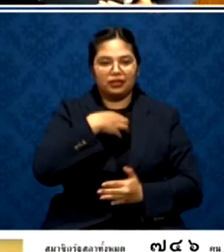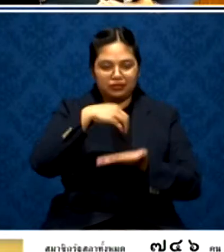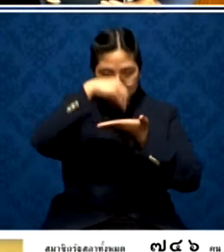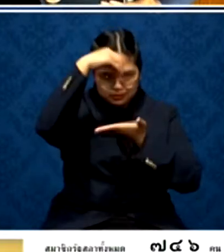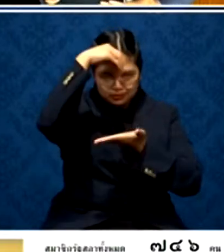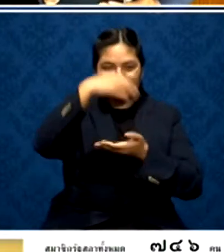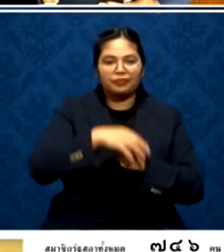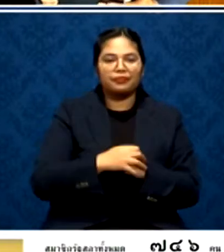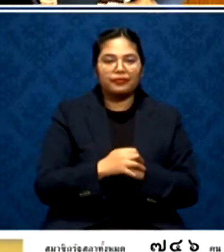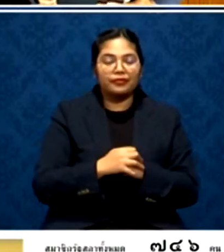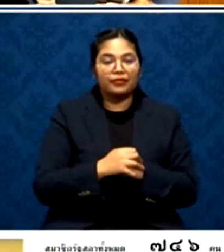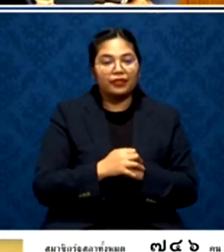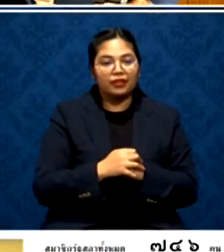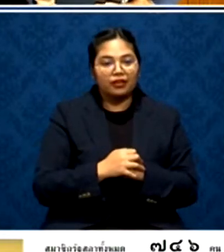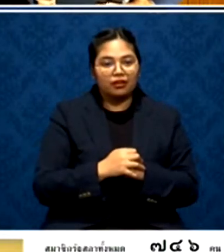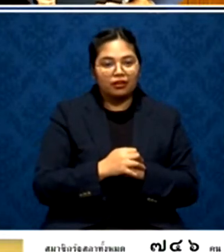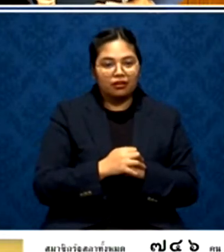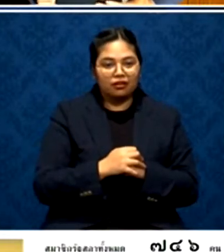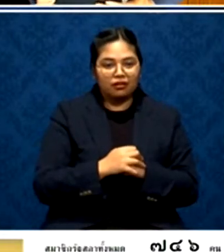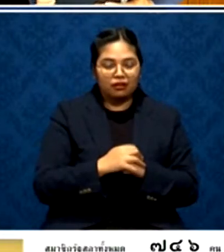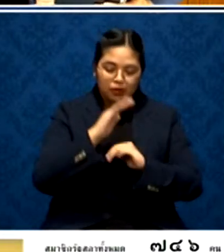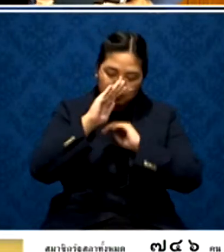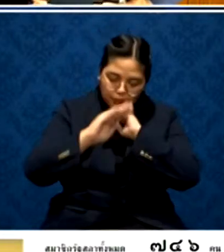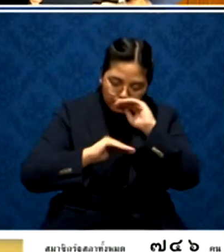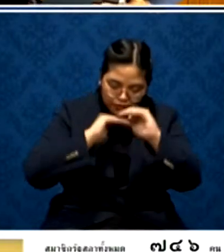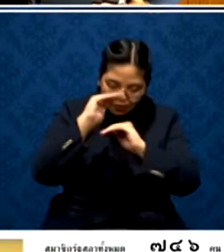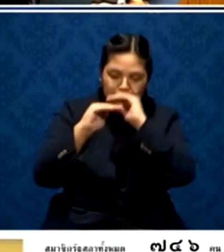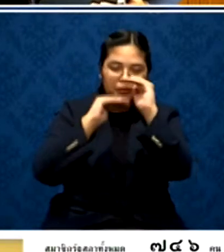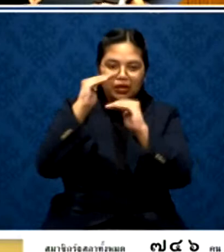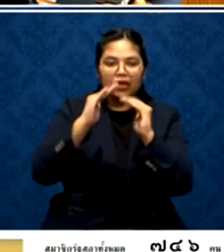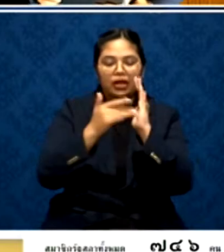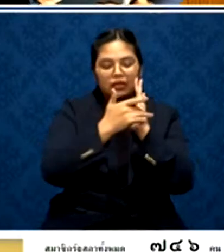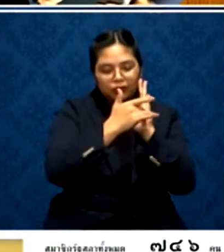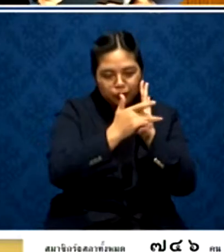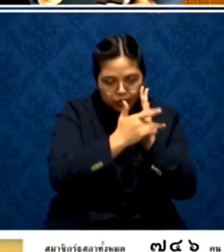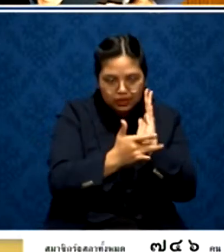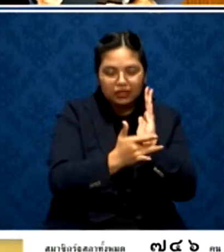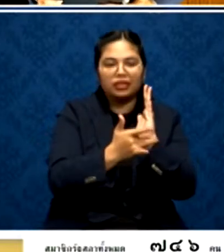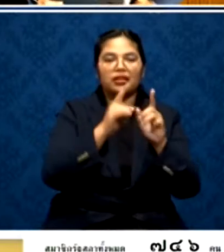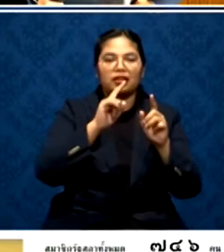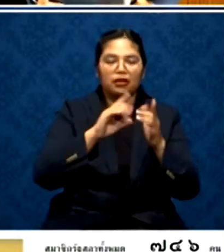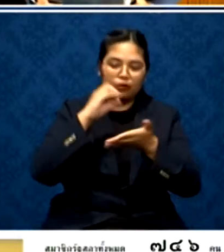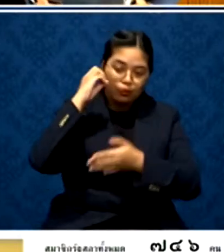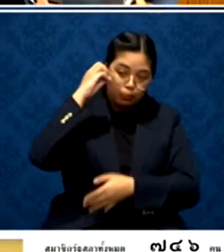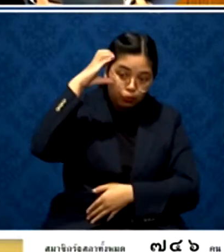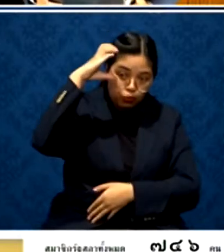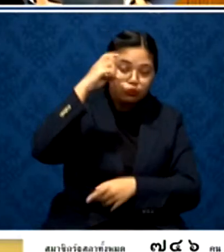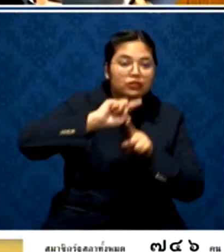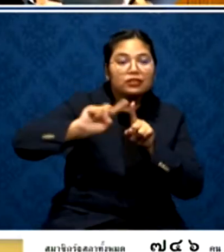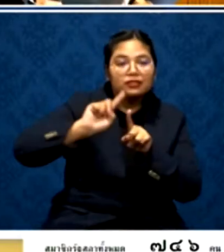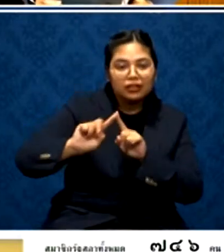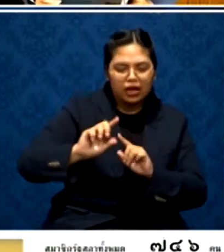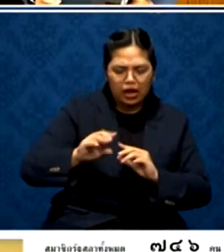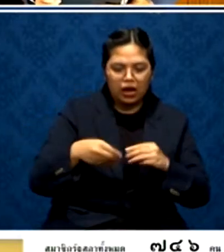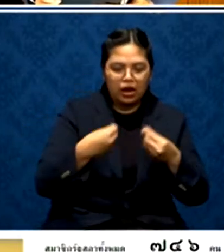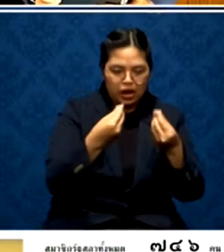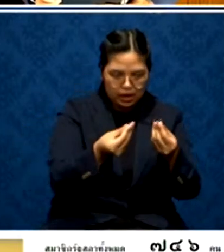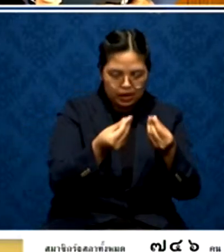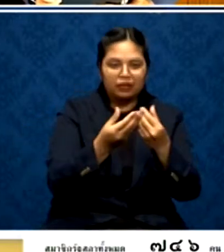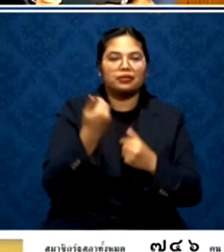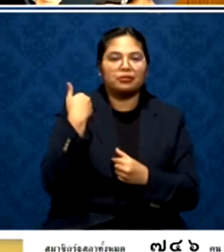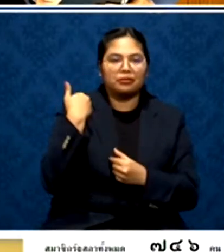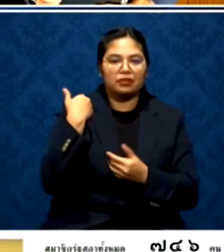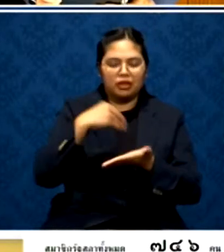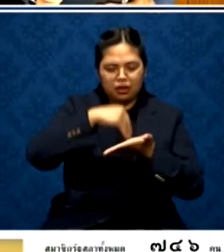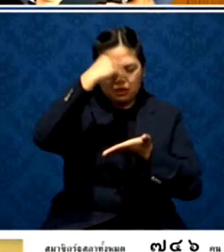เพิ่มต่อยอดให้เกิดการพัฒนาองค์ความรู้เทคโนโลยีและนวัตกรรมโดยไม่ละเลยการศึกษ